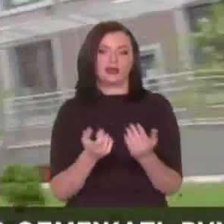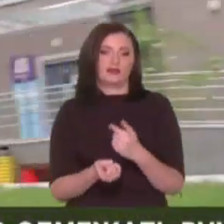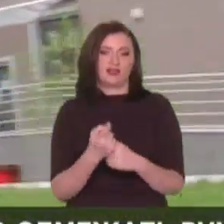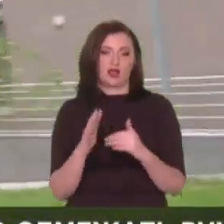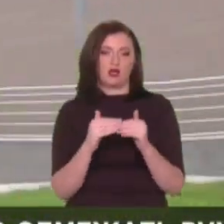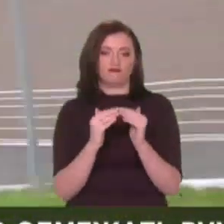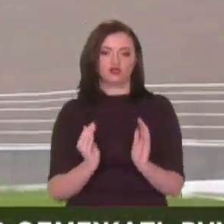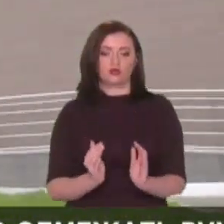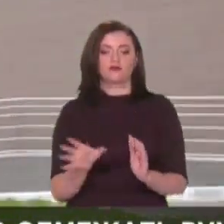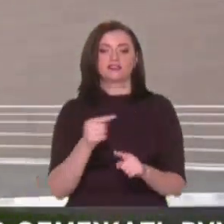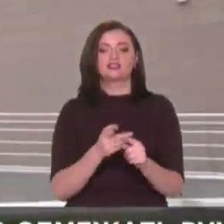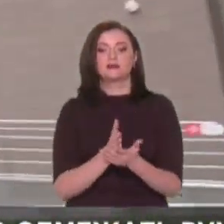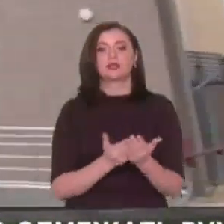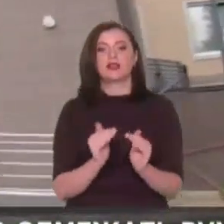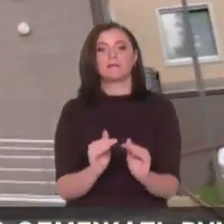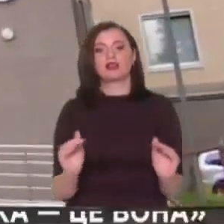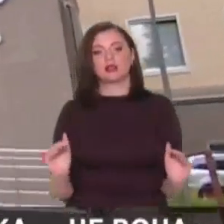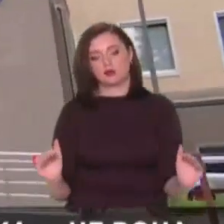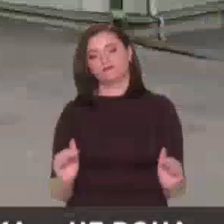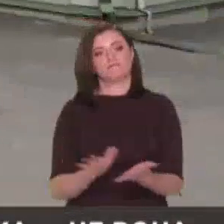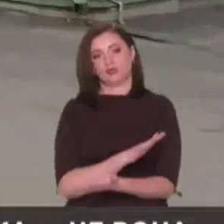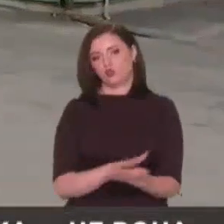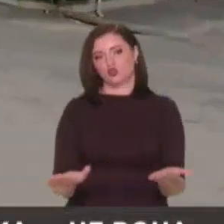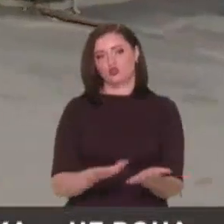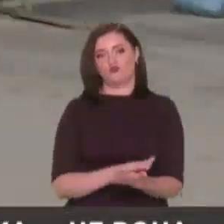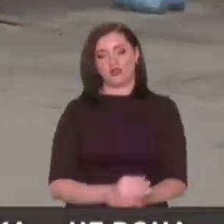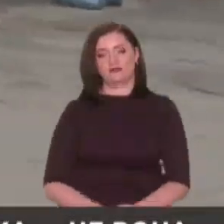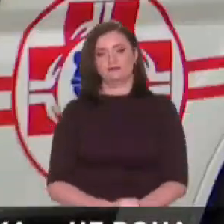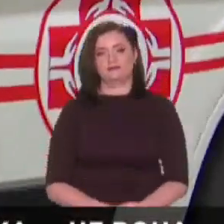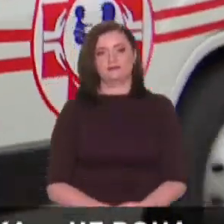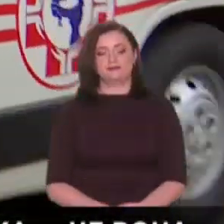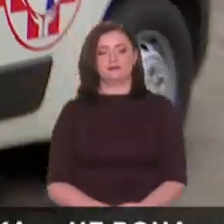І всі ці послуги для маленьких українців безкоштовні. Наталя Білогурова, Олег Баршевський, телеканал.